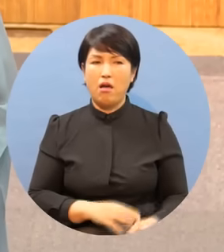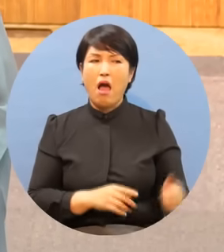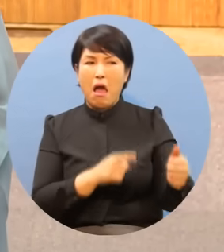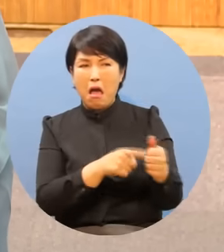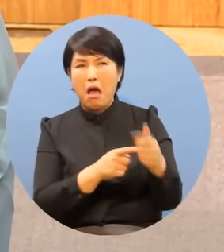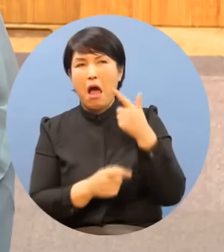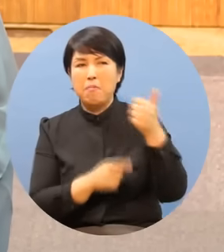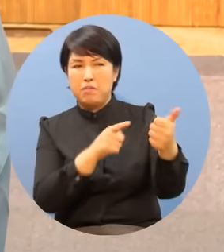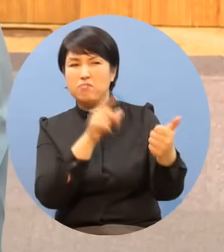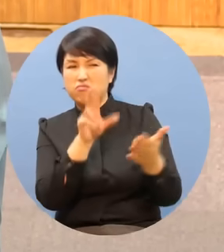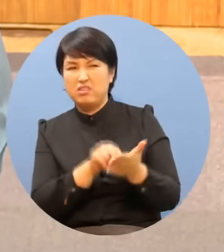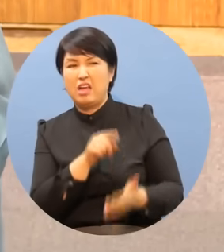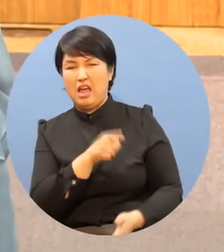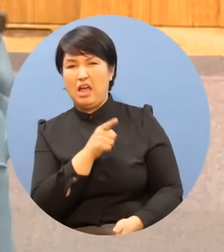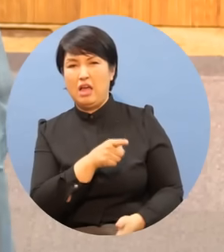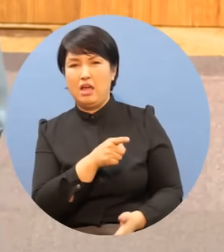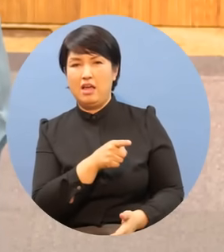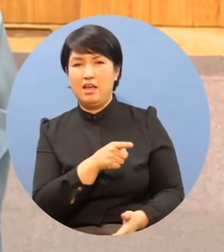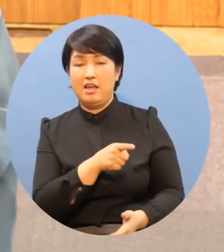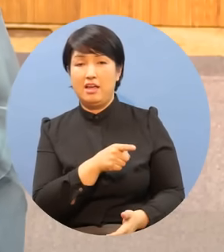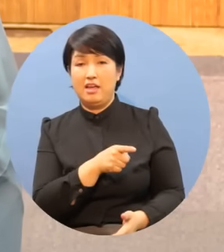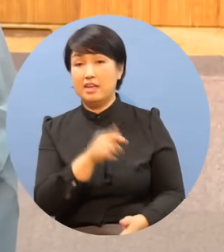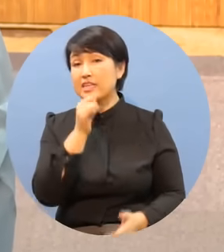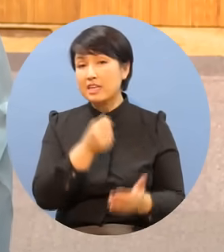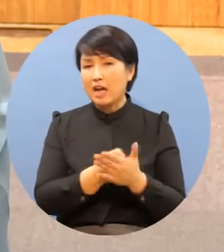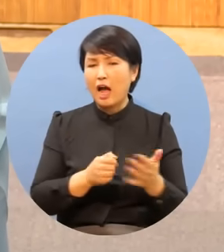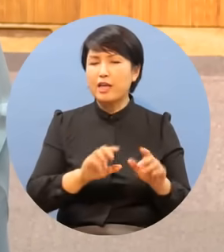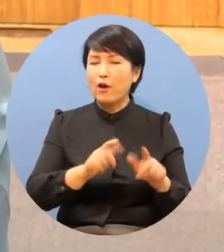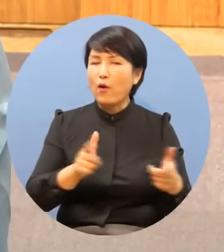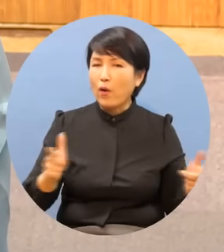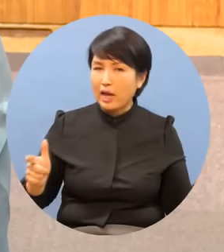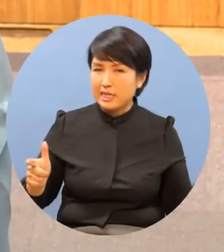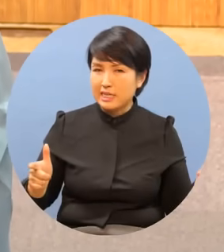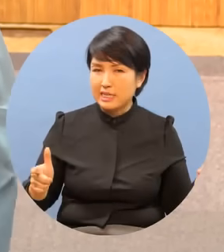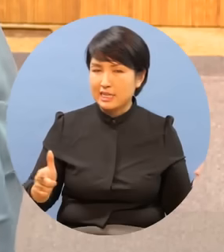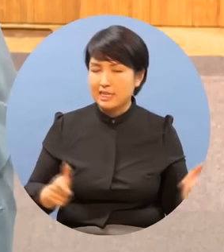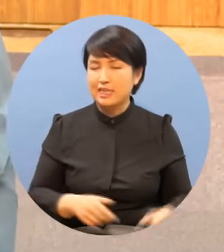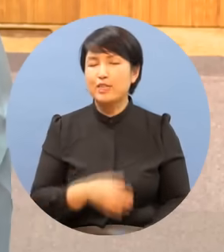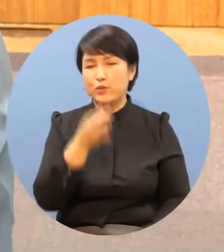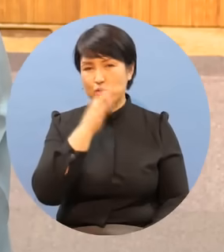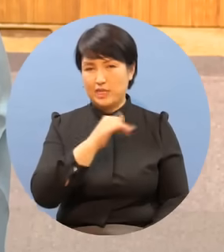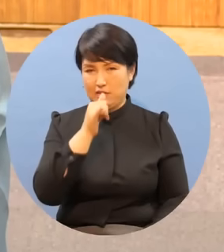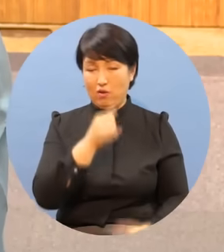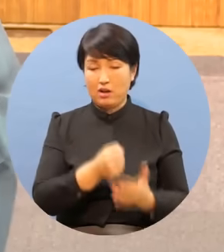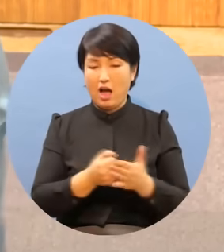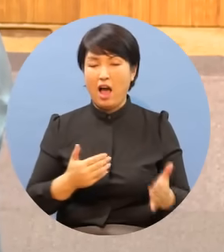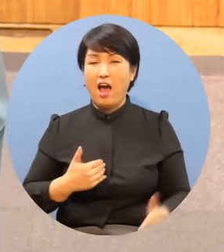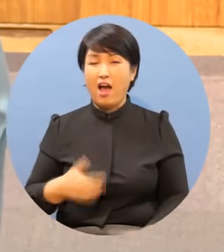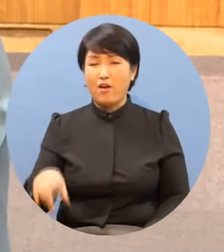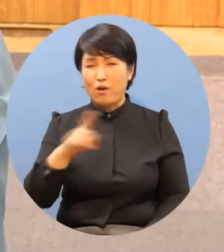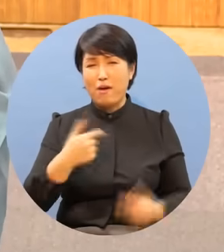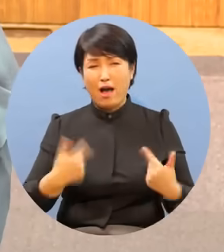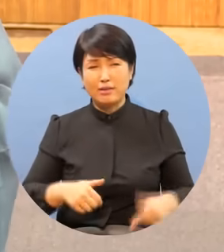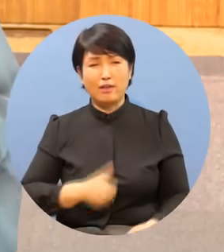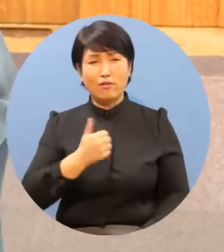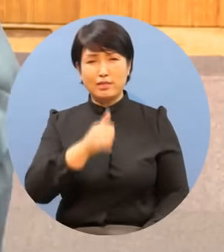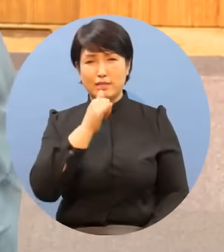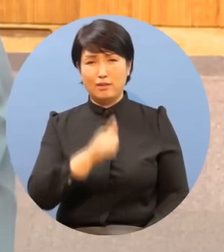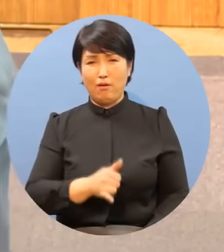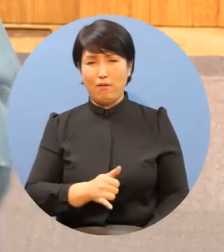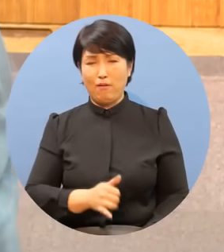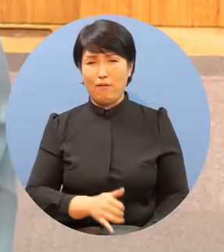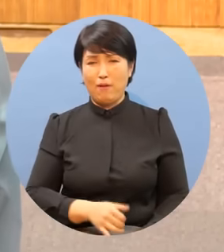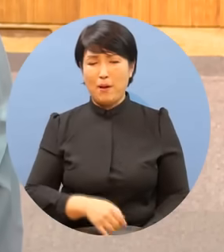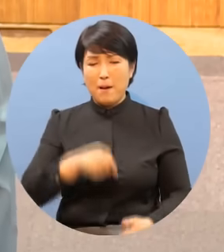상대가 문제다. 이렇게 여러 면에서 유리해요. 그래서 항상 우리는 성질이 나가서 마음에